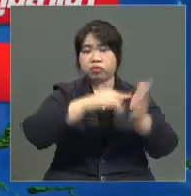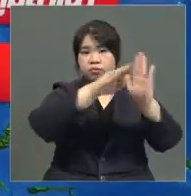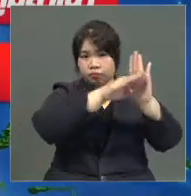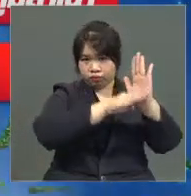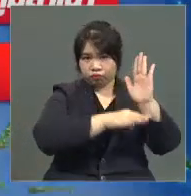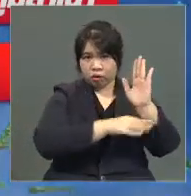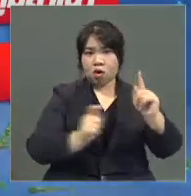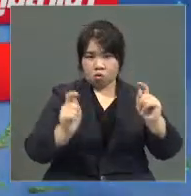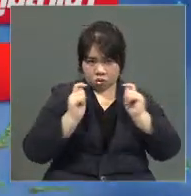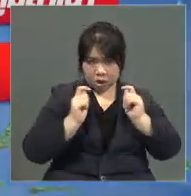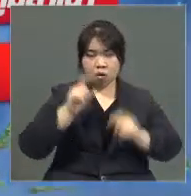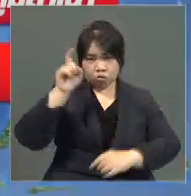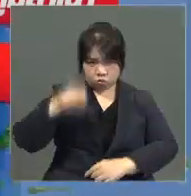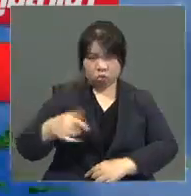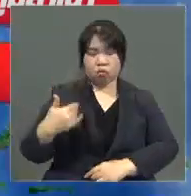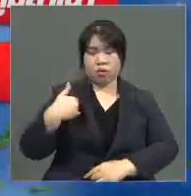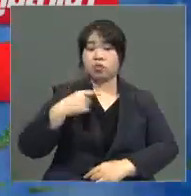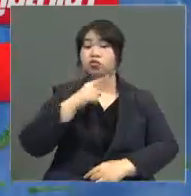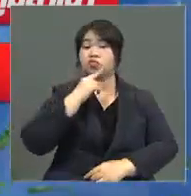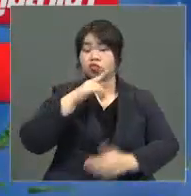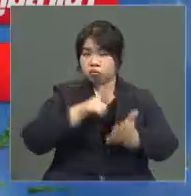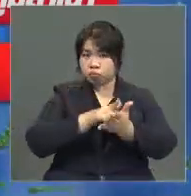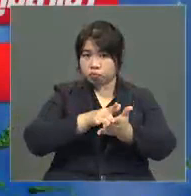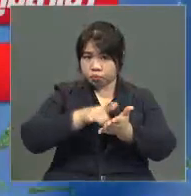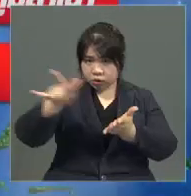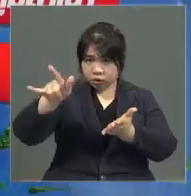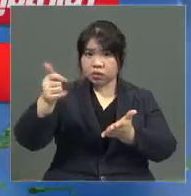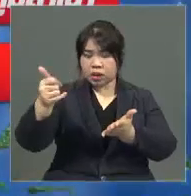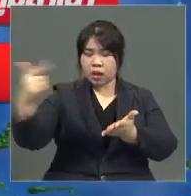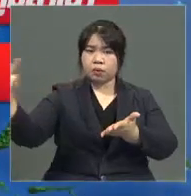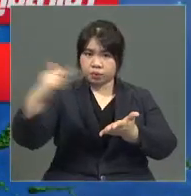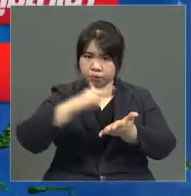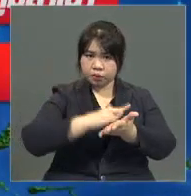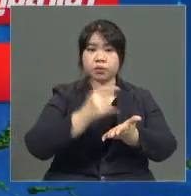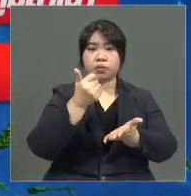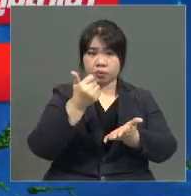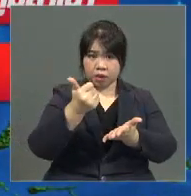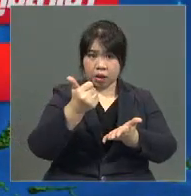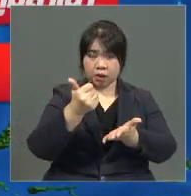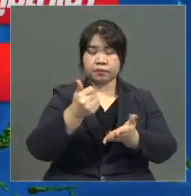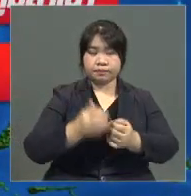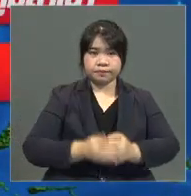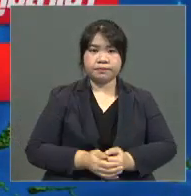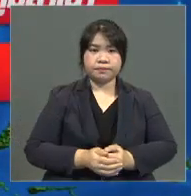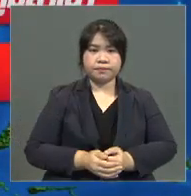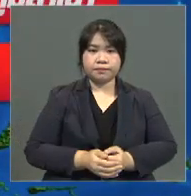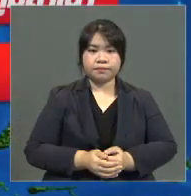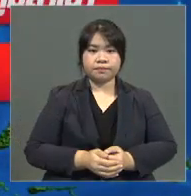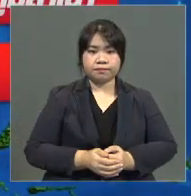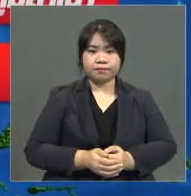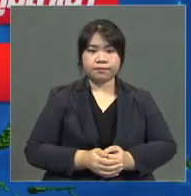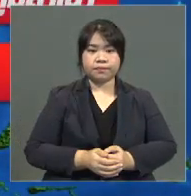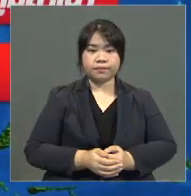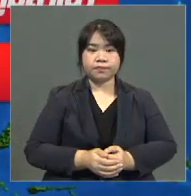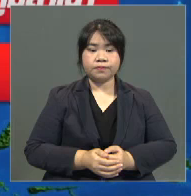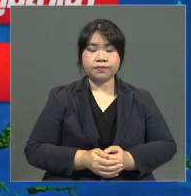อนไขการอนุญาตให้อากาศยานบิผ่านบินเข้าหรอออกนอกราชนาจัรหรือขึ้นลงในราชนาจักรดังต่อไป